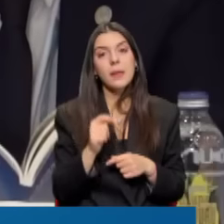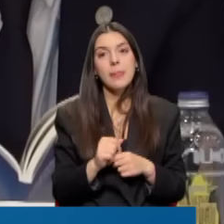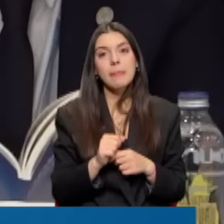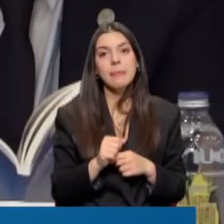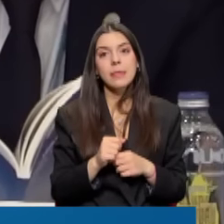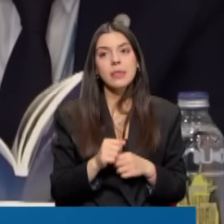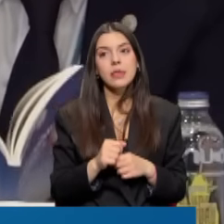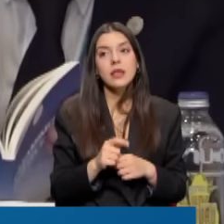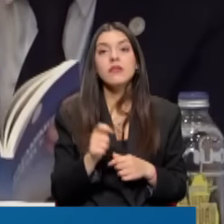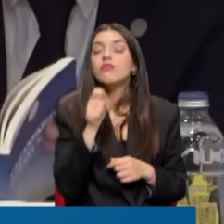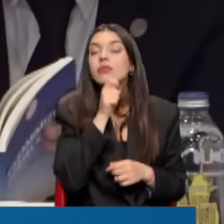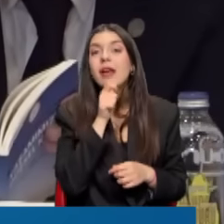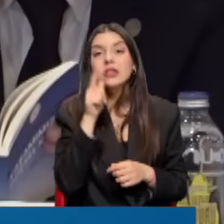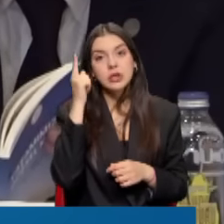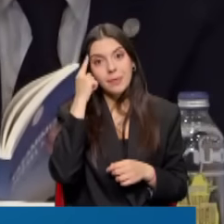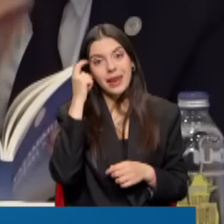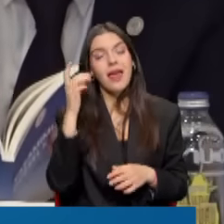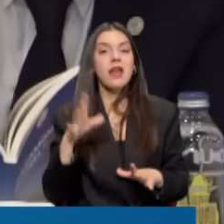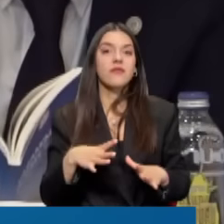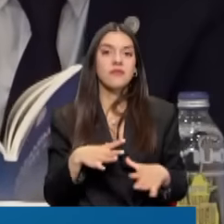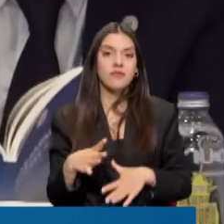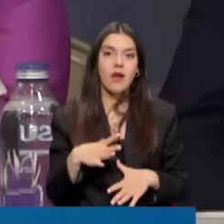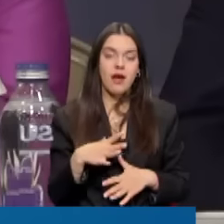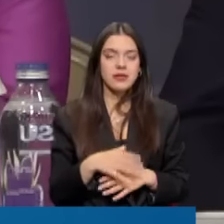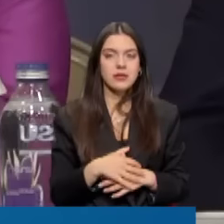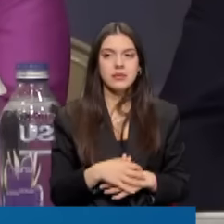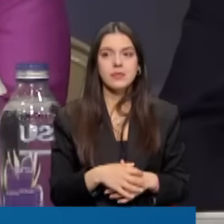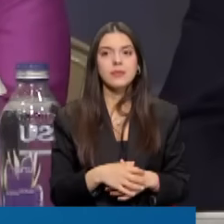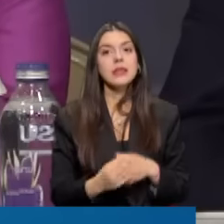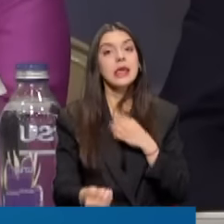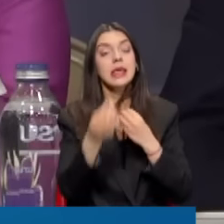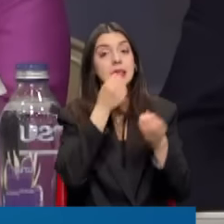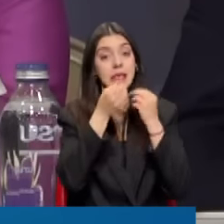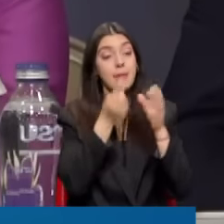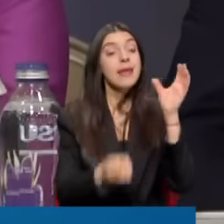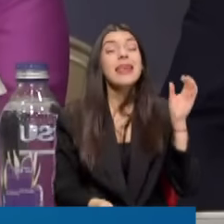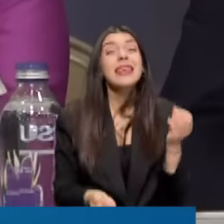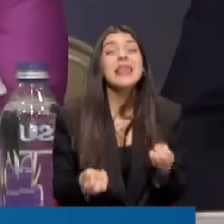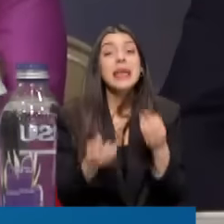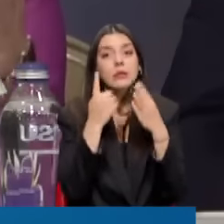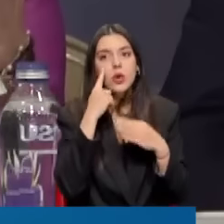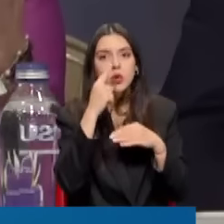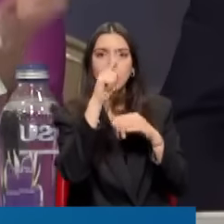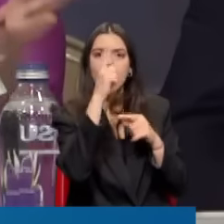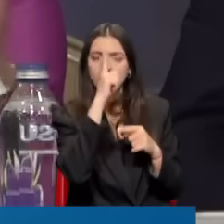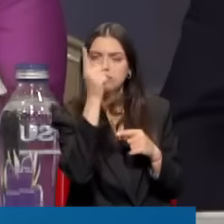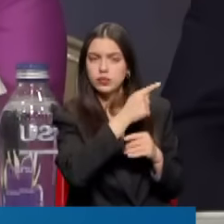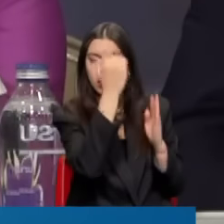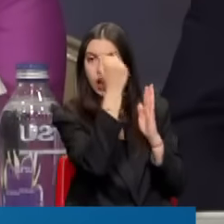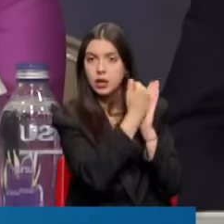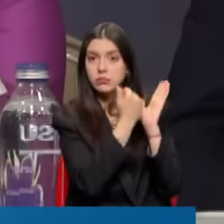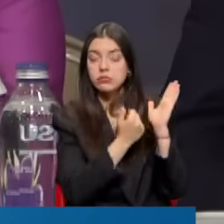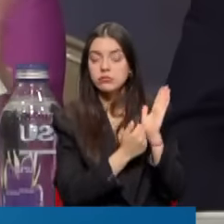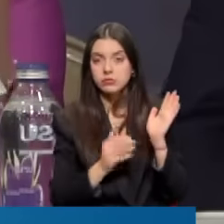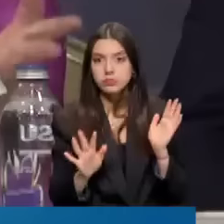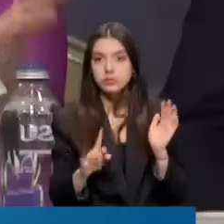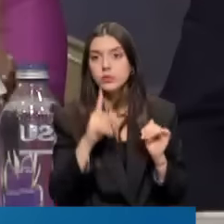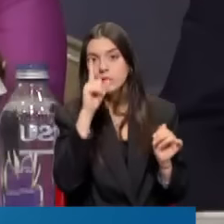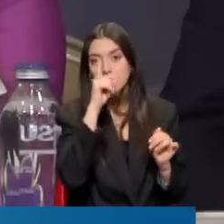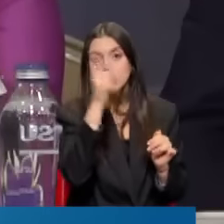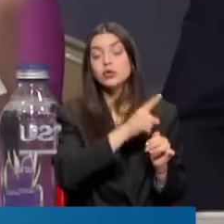Eee yanlış bilgiler dolaşıyor beslenme yetersizliğinin oranları Eee